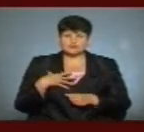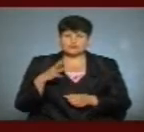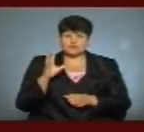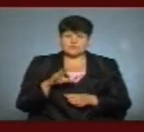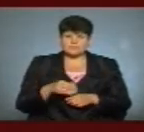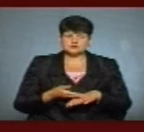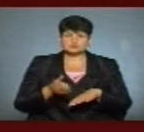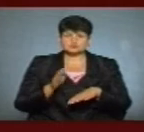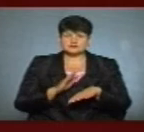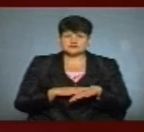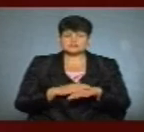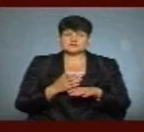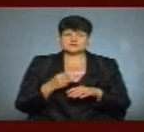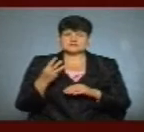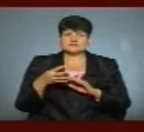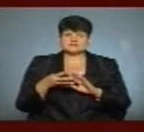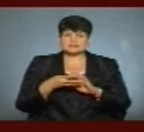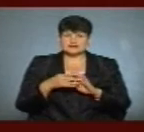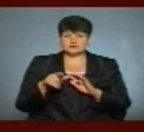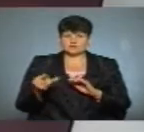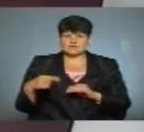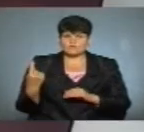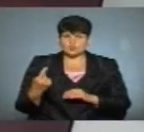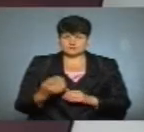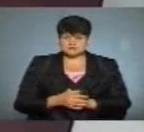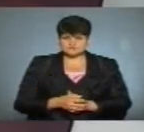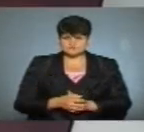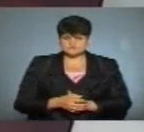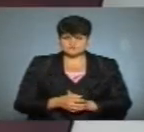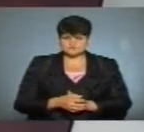через ускладнення 39 людей в області.